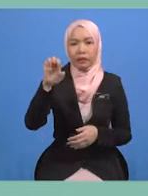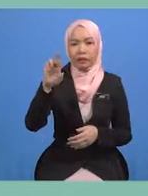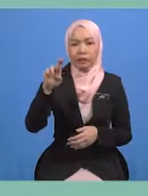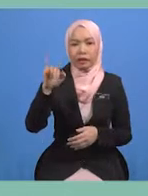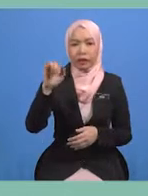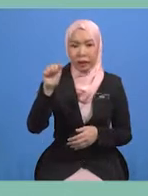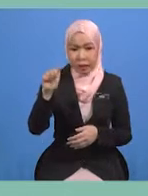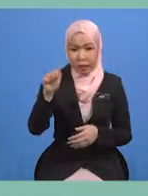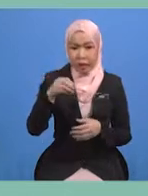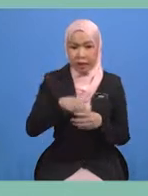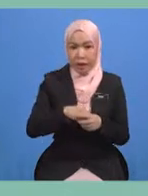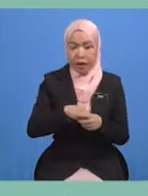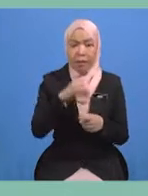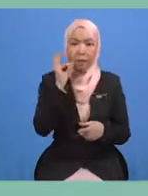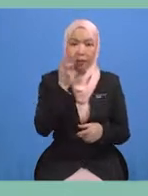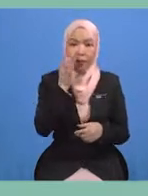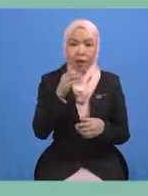atau makanan.